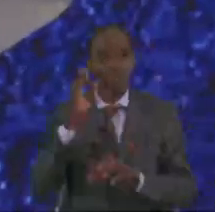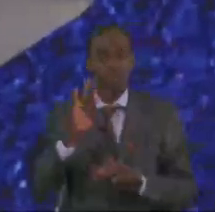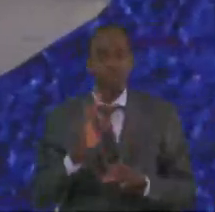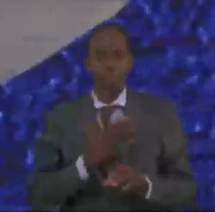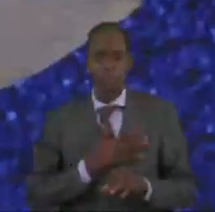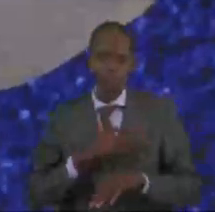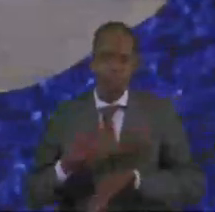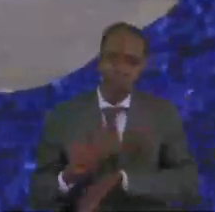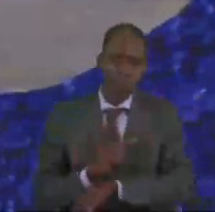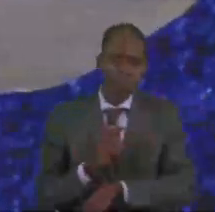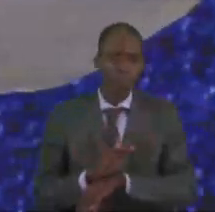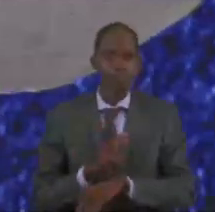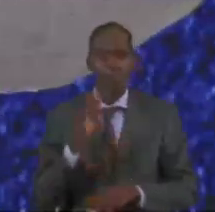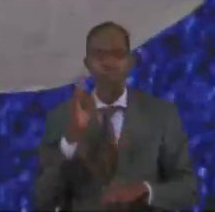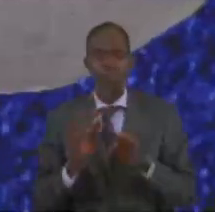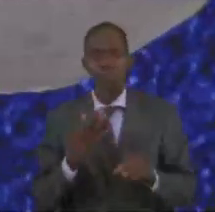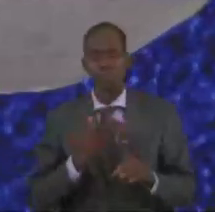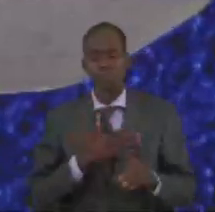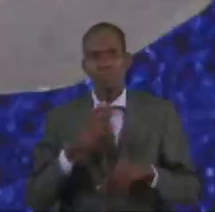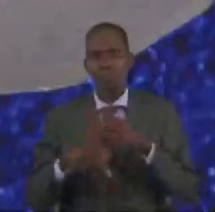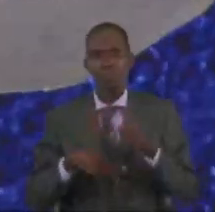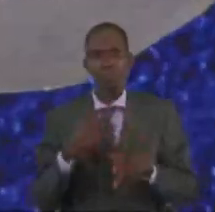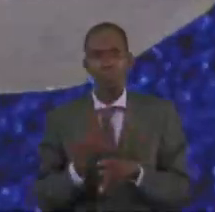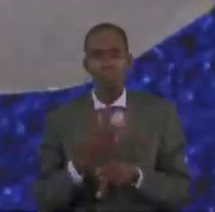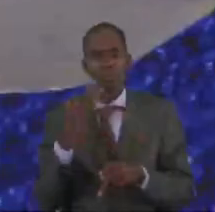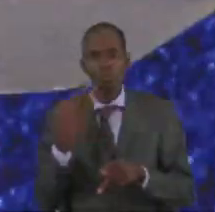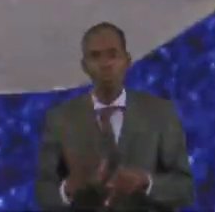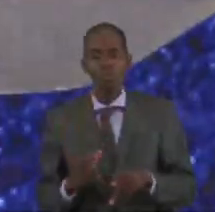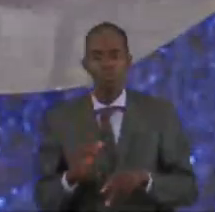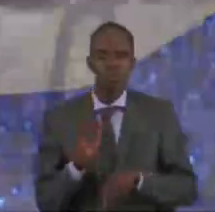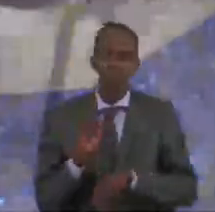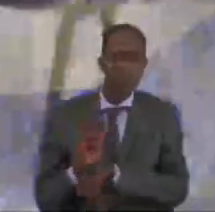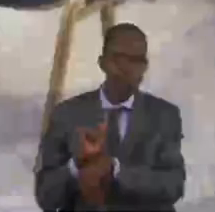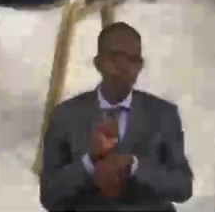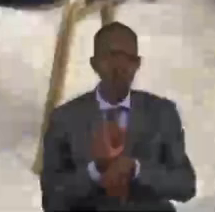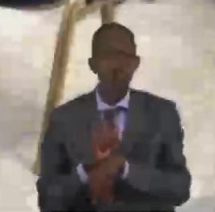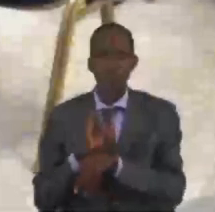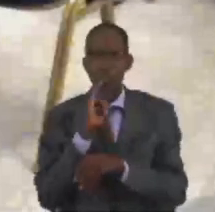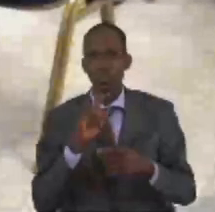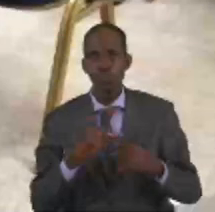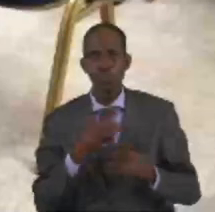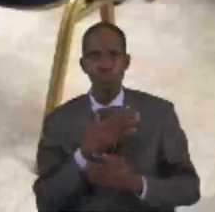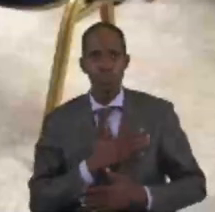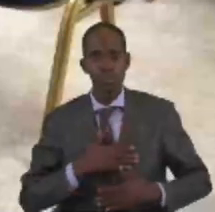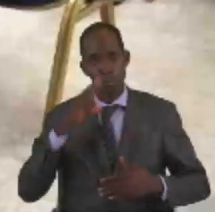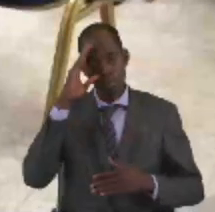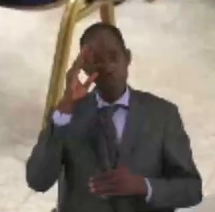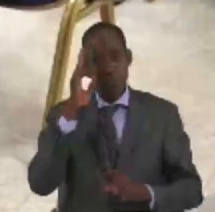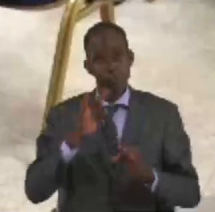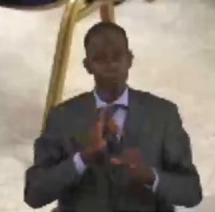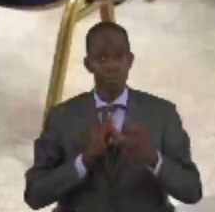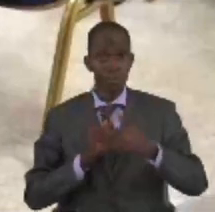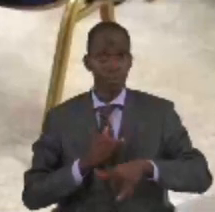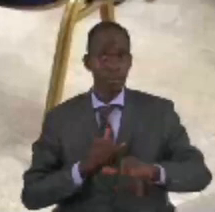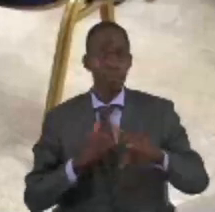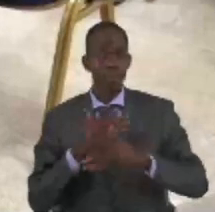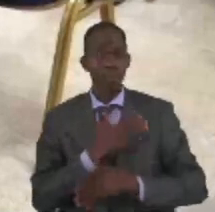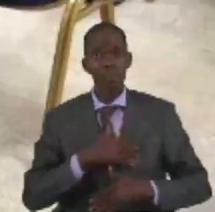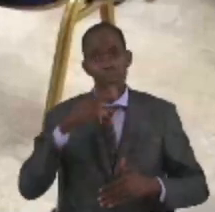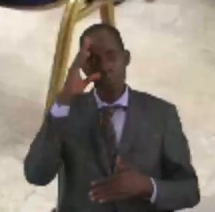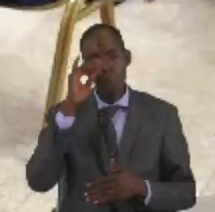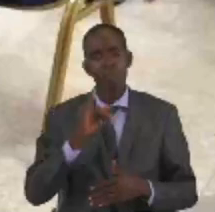but, si mes efforts, si ma dévotion, si mon dévouement c'est de plaire aux hommes, si je plaisais